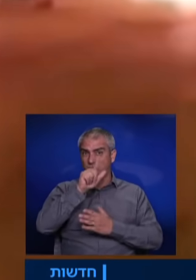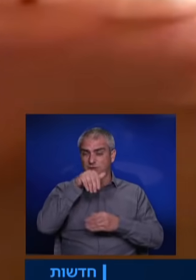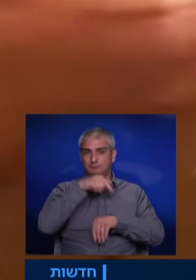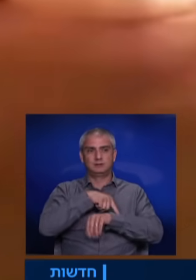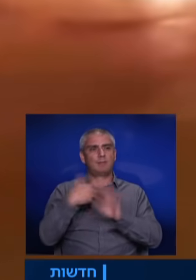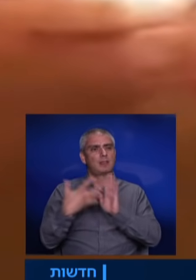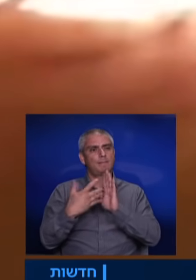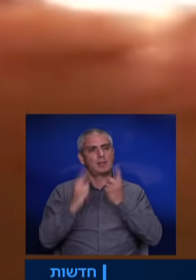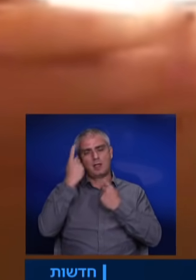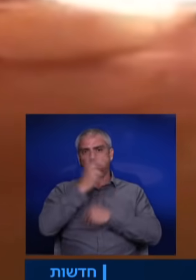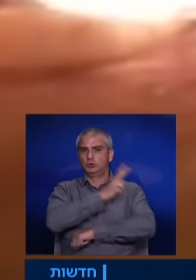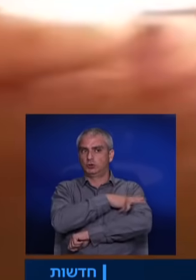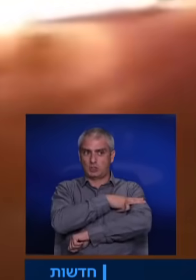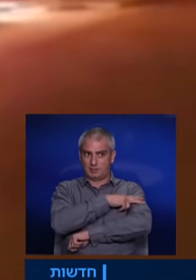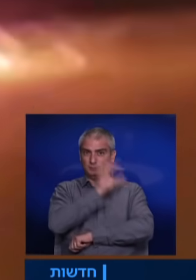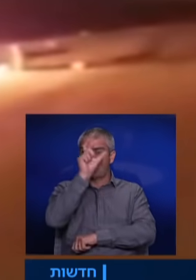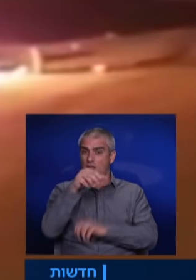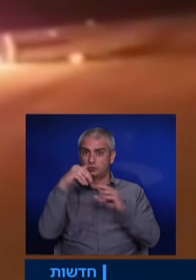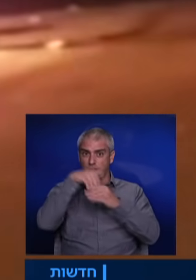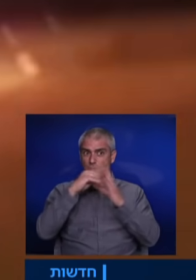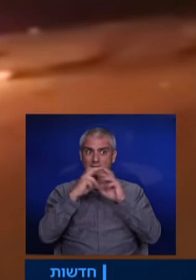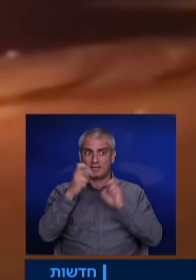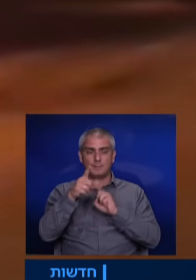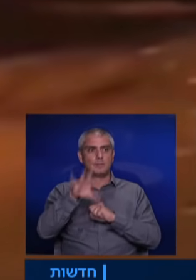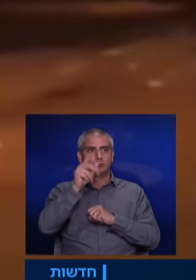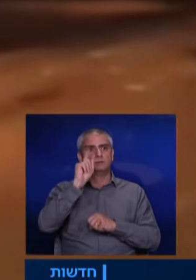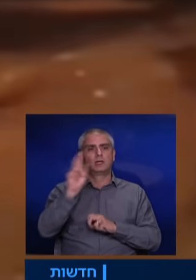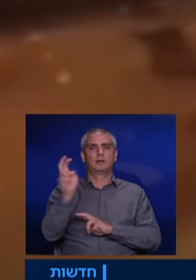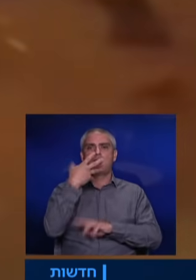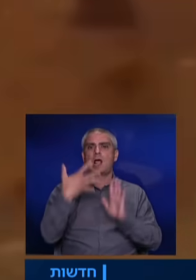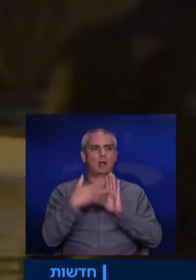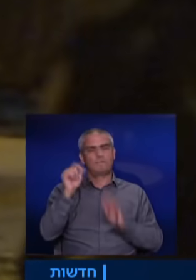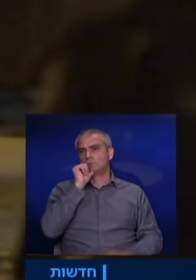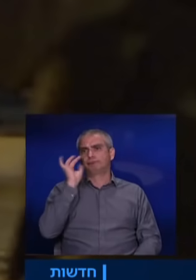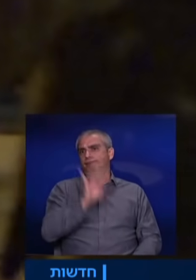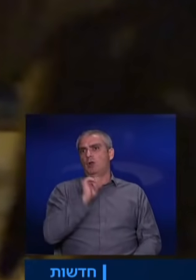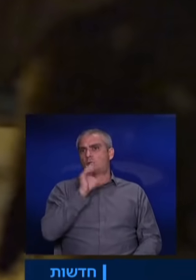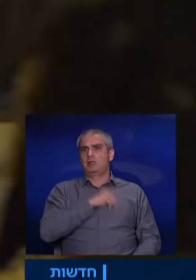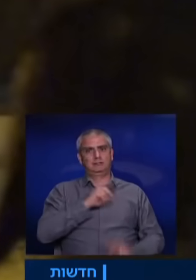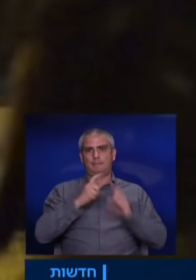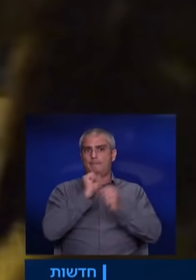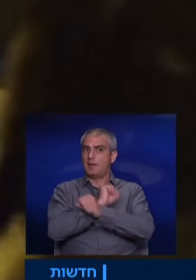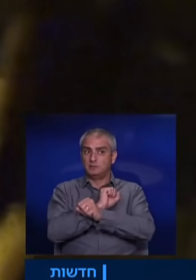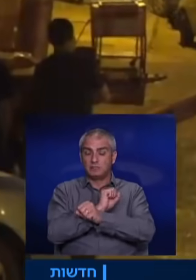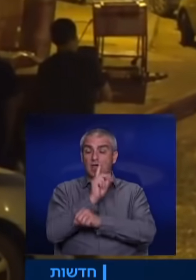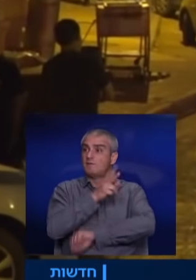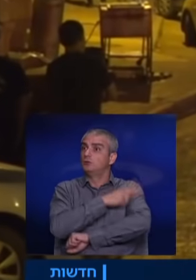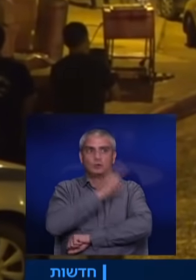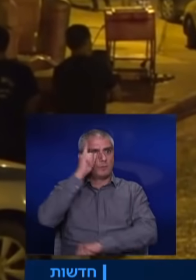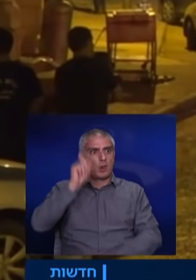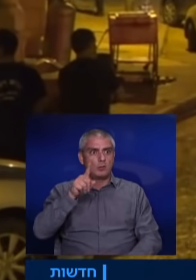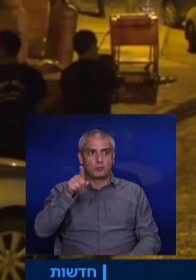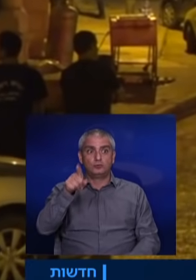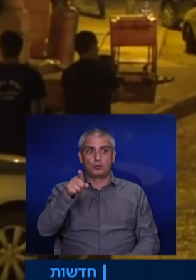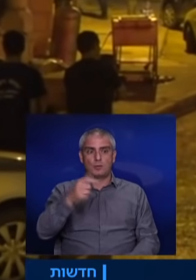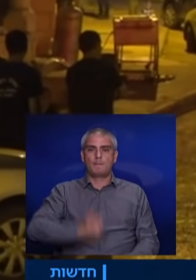בדיקה אקראית על ידי שוטרים של תושב העיר, גילו כי הוא נדרש לחקירה והוא התנגד למעצר. אבל השוטרים לא ידעו